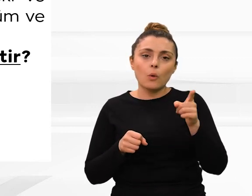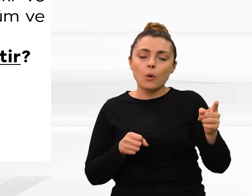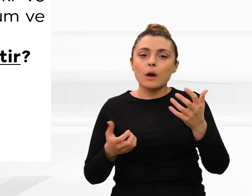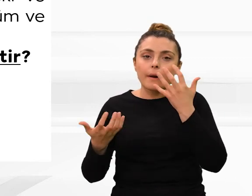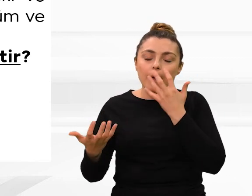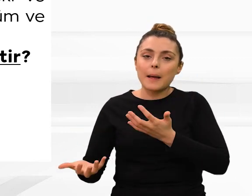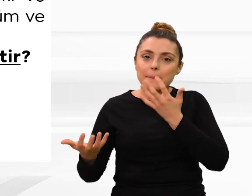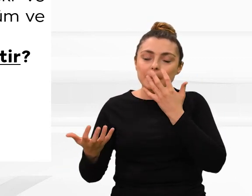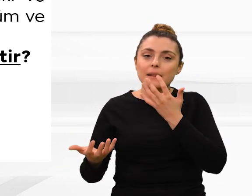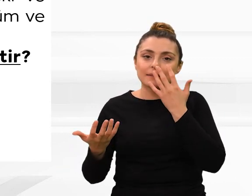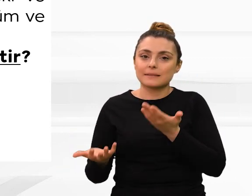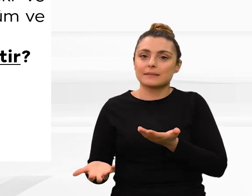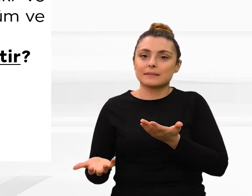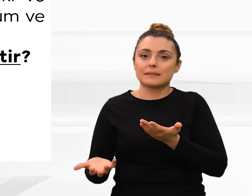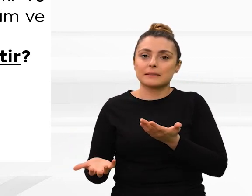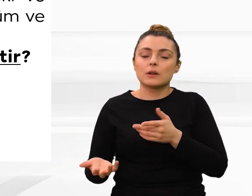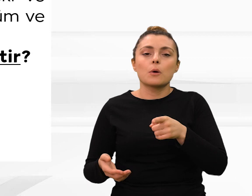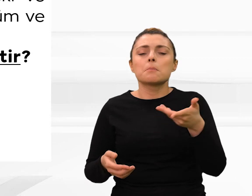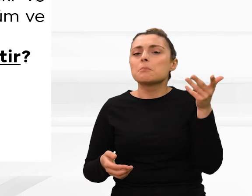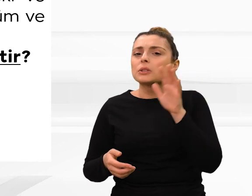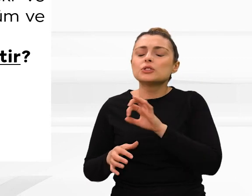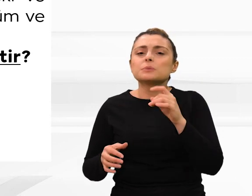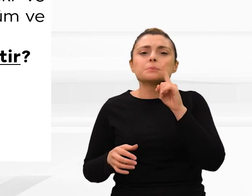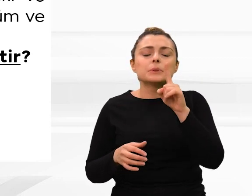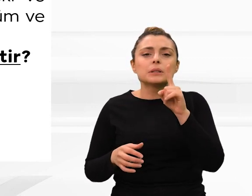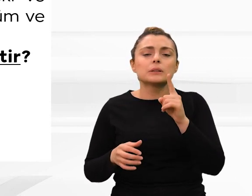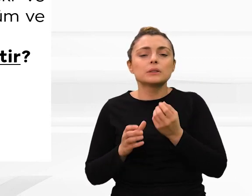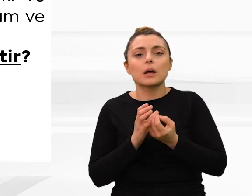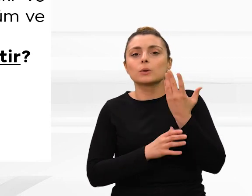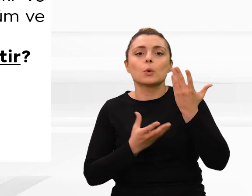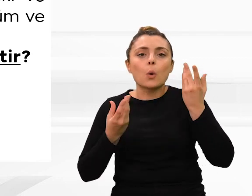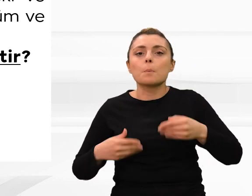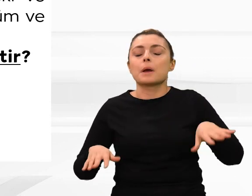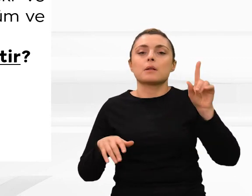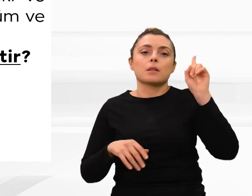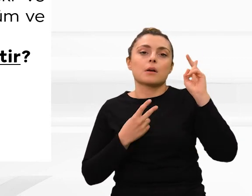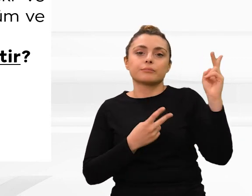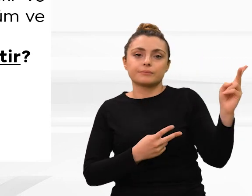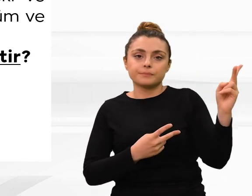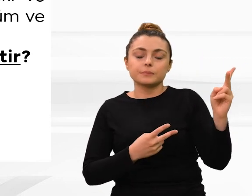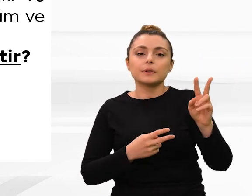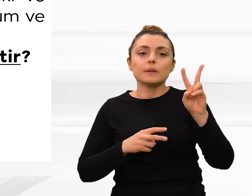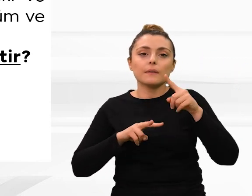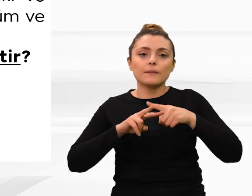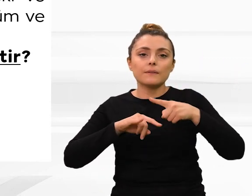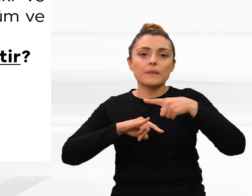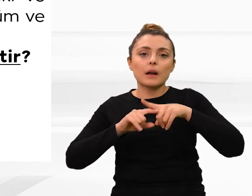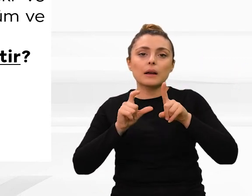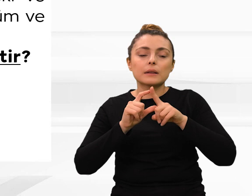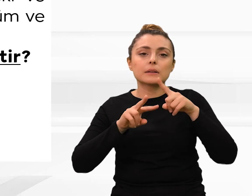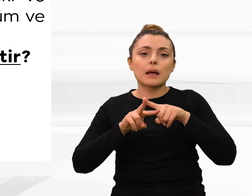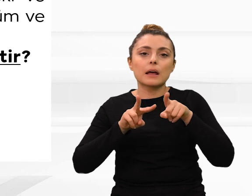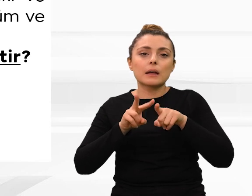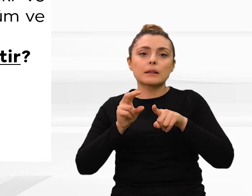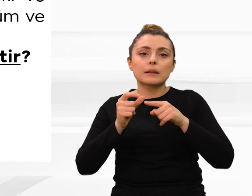rahmandır rahimdir o kendisinden başka hiçbir ilah o Allah'tır battaniyesi için ne demiştik